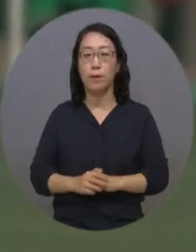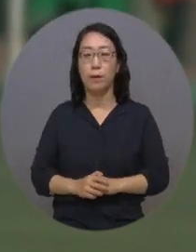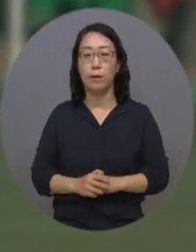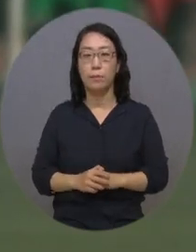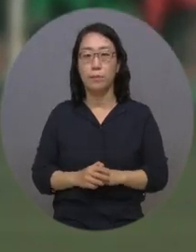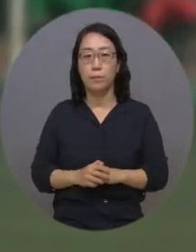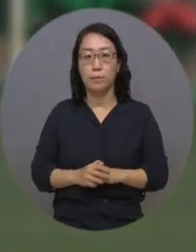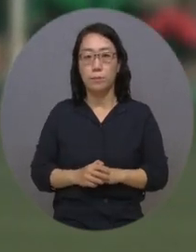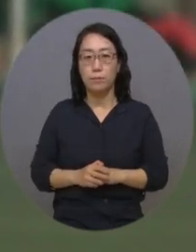아닙니다